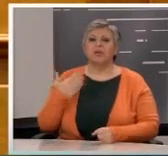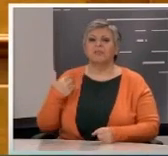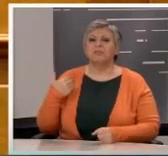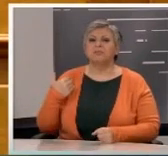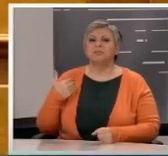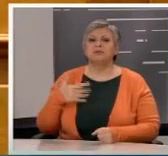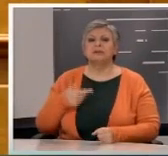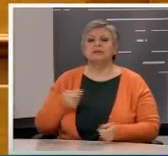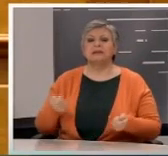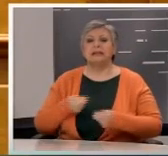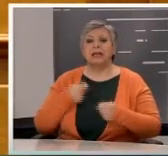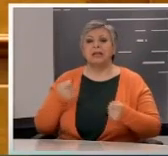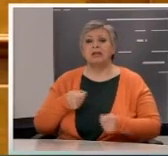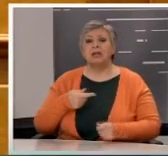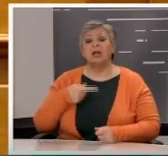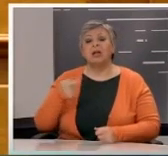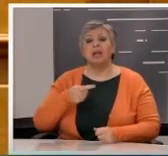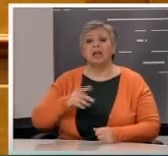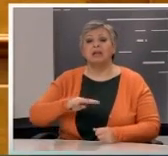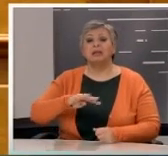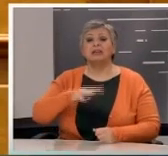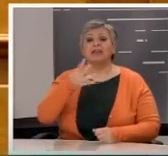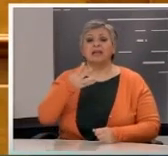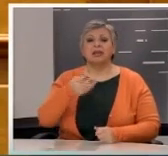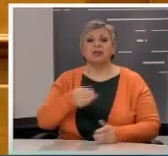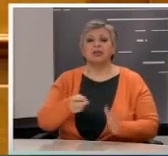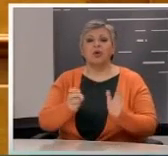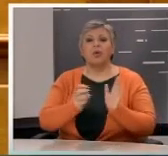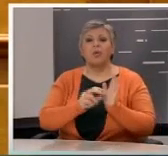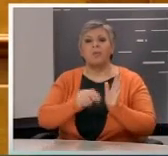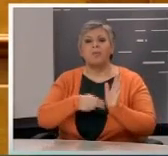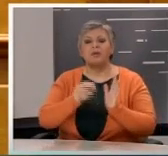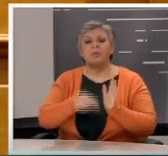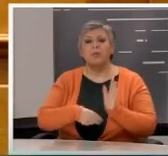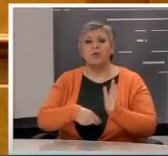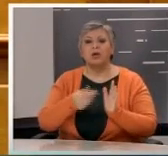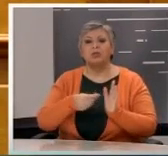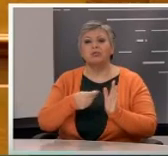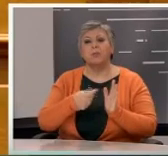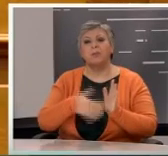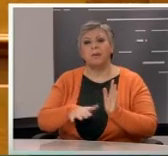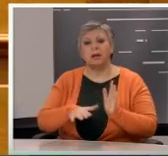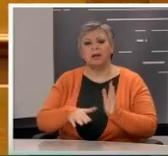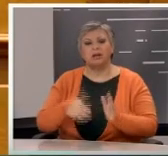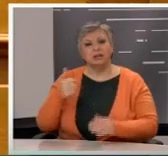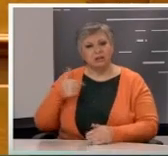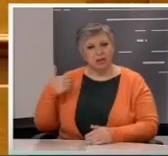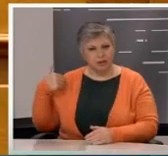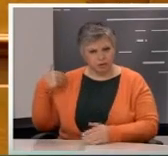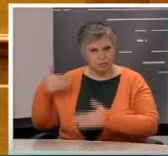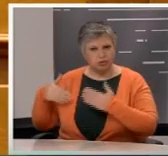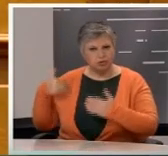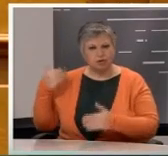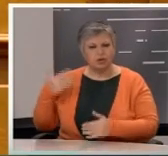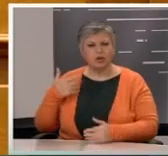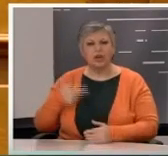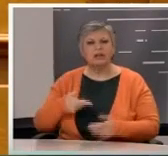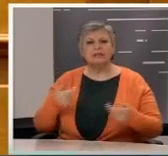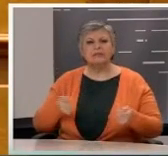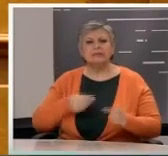πως τέταρτο μνημόνιο έχει ψηφιστεί. Γιατί έχει ψηφιστεί τέταρτο μνημόνιο, δεν ξέρετε κιόλας μάλλον τι ήταν αυτό το οποίο ψηφίζατε επί 5 χρόνια. Ξέρετε τι είναι το μνημόνιο?